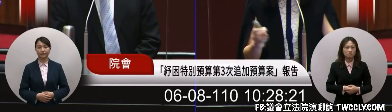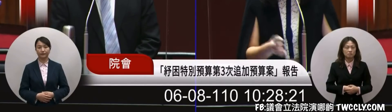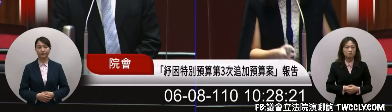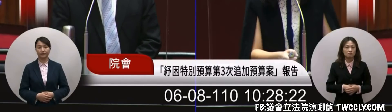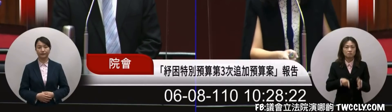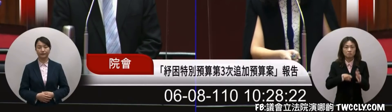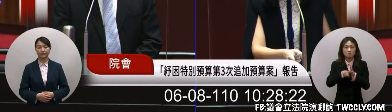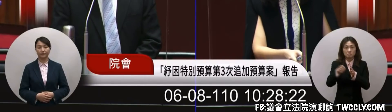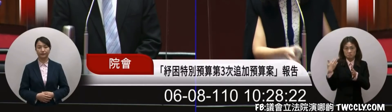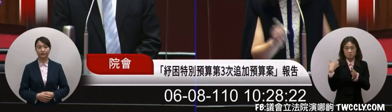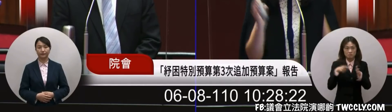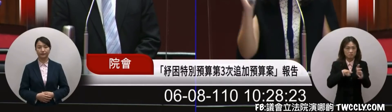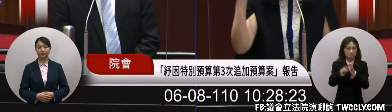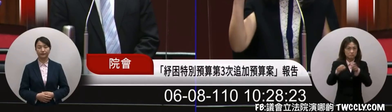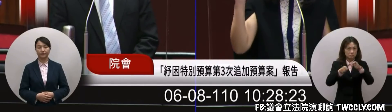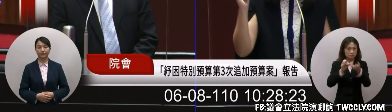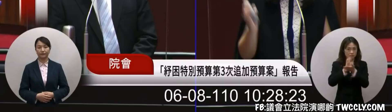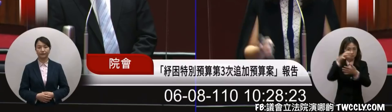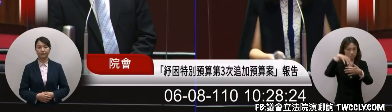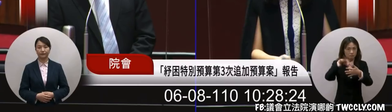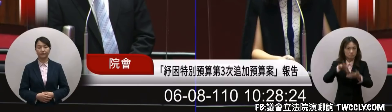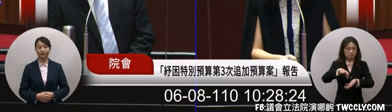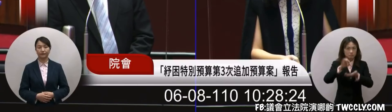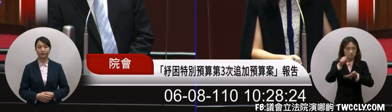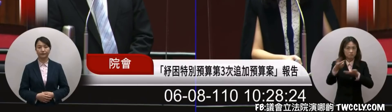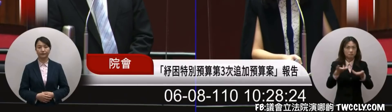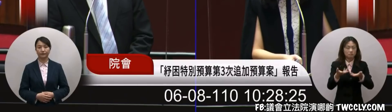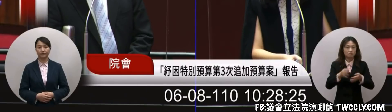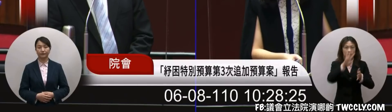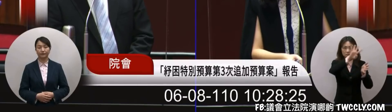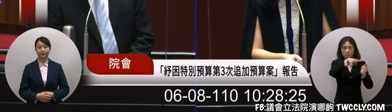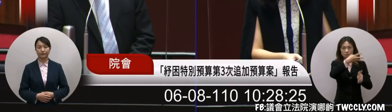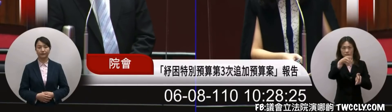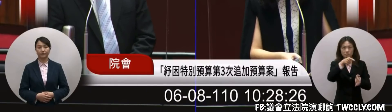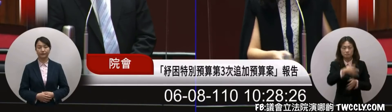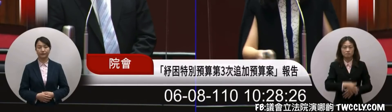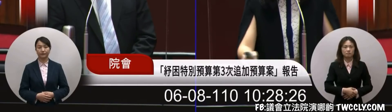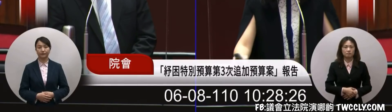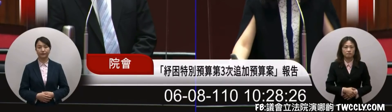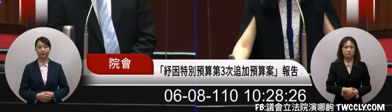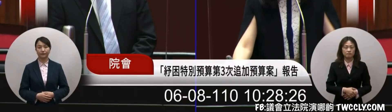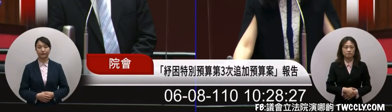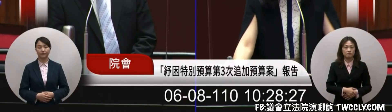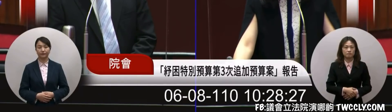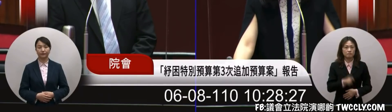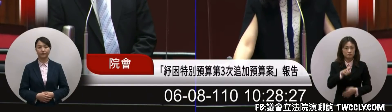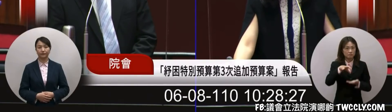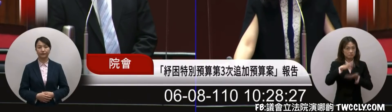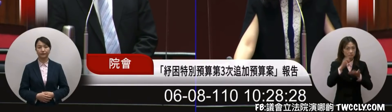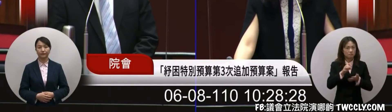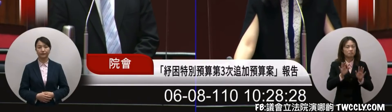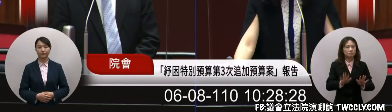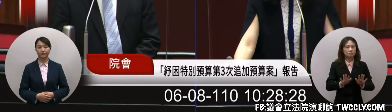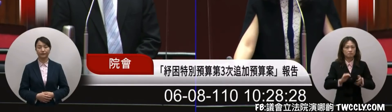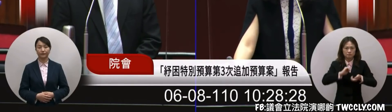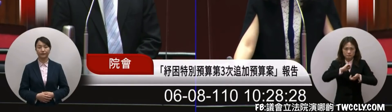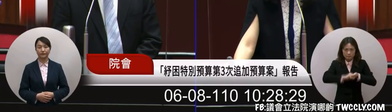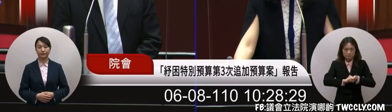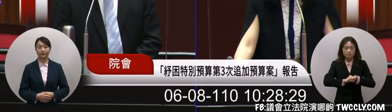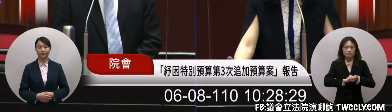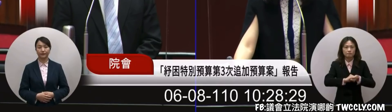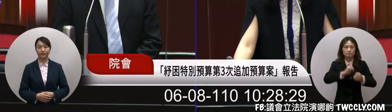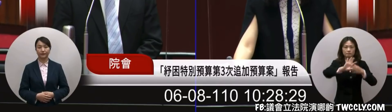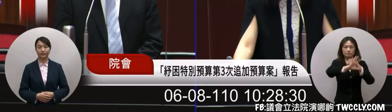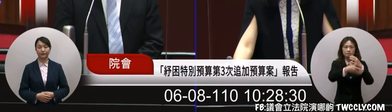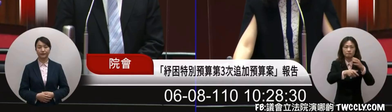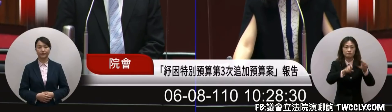有特别提出这样的一个蓝色底的字的表格，您有讲到说呢，我们在目前是已经确定可以获得国外疫